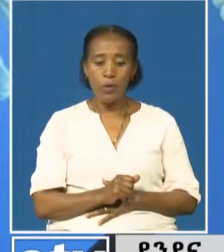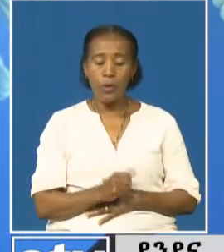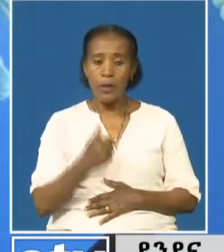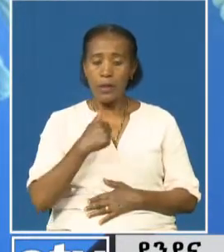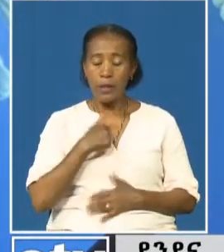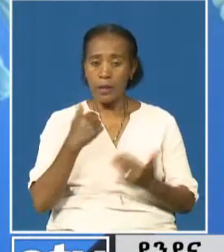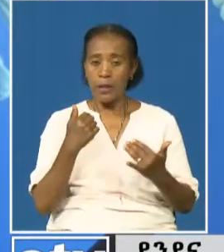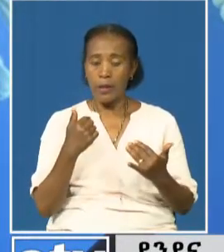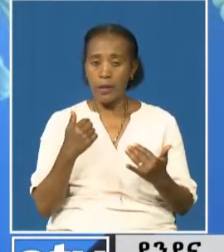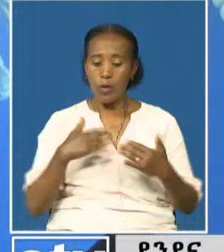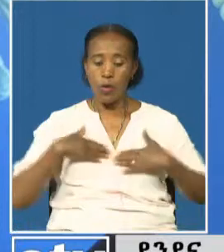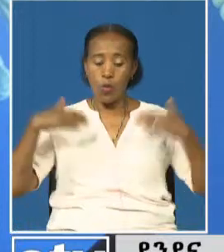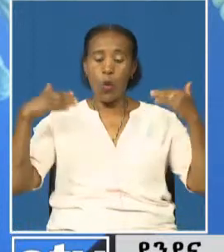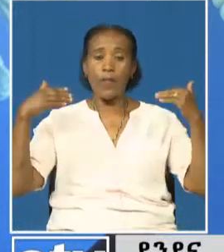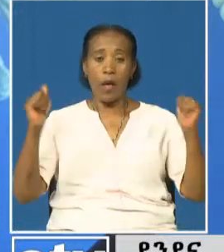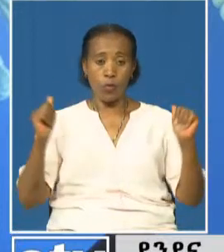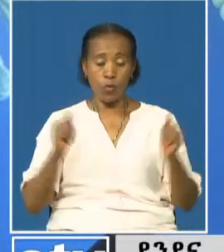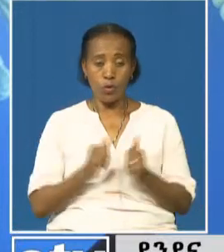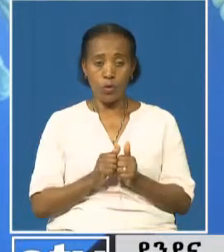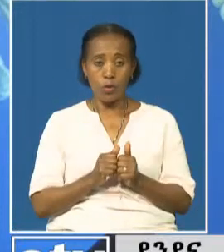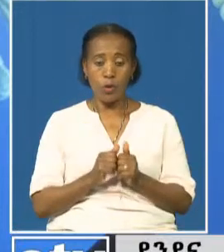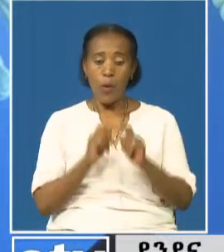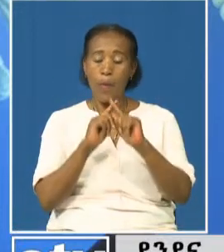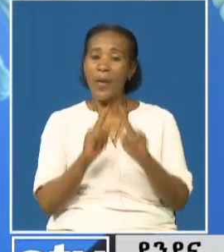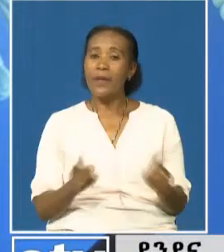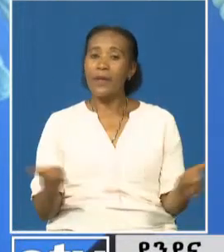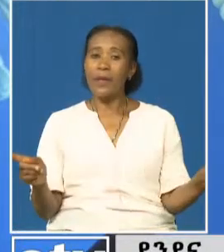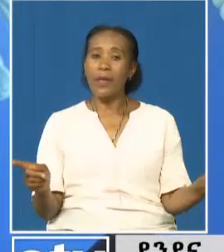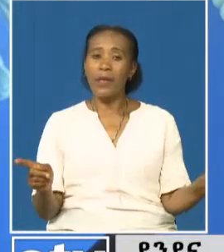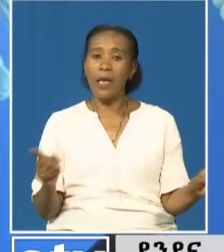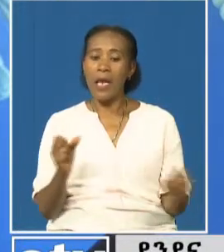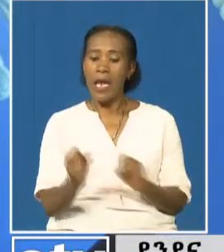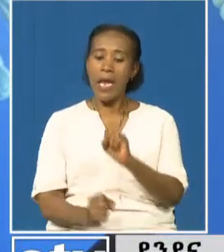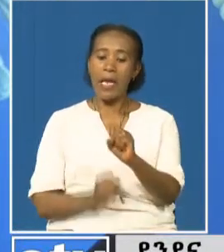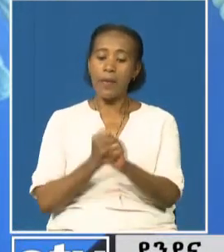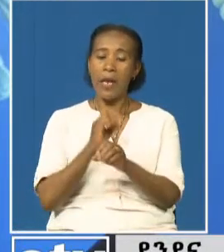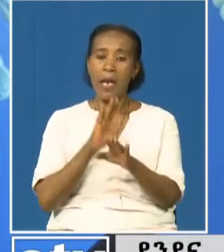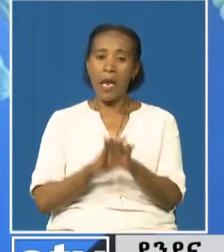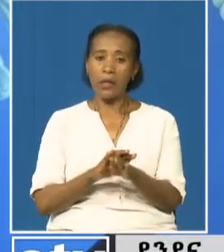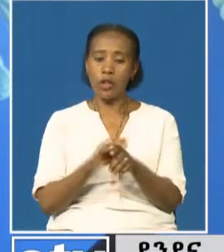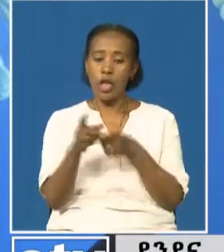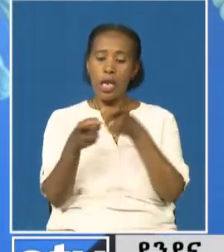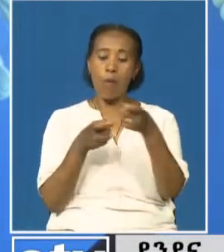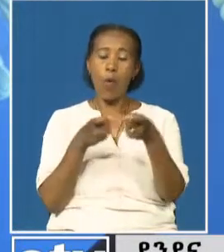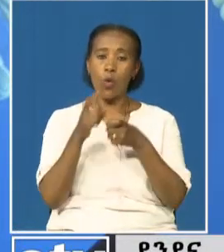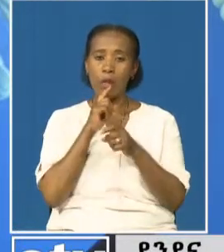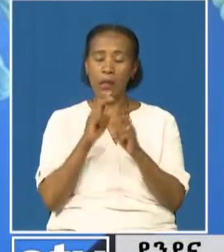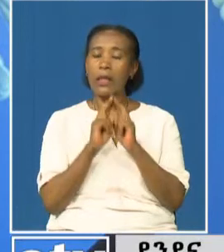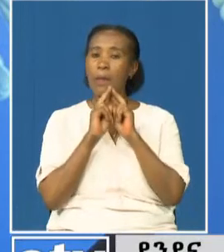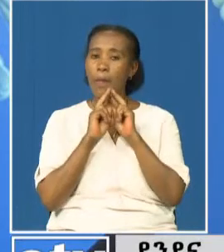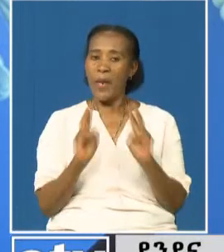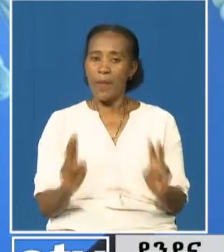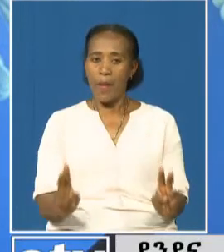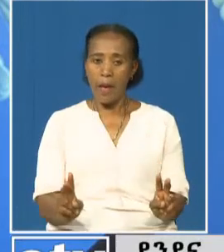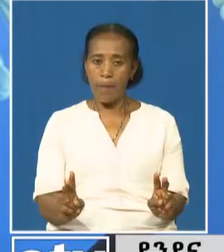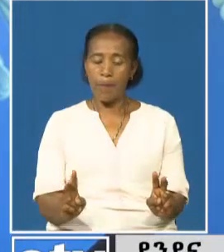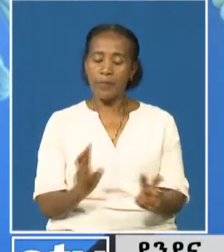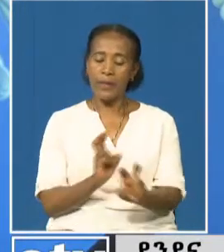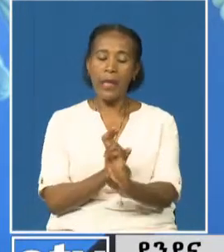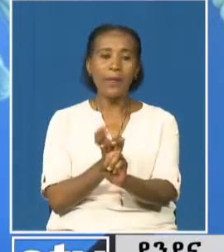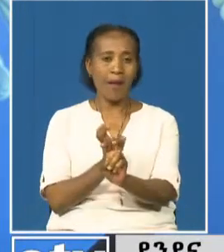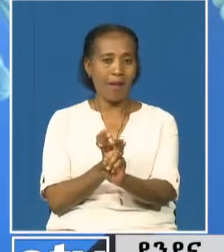አሁን ወጣቶች በተለይ ኤጅ ላይ ያሉት ወጣቶችን ኮንትሮል ለማድረግ በጣም